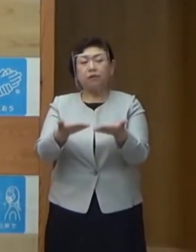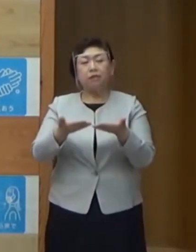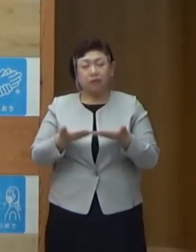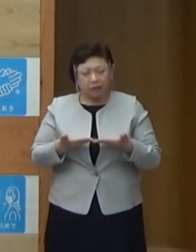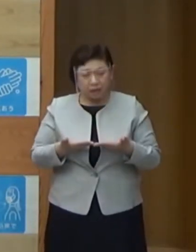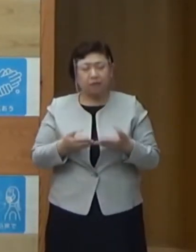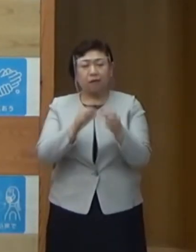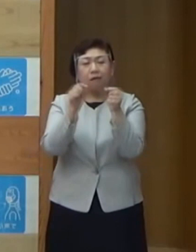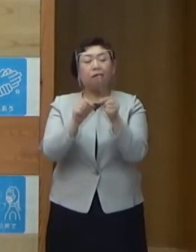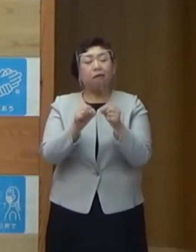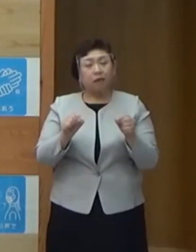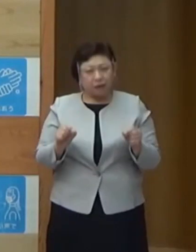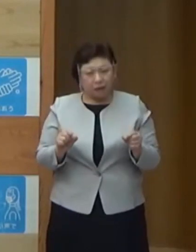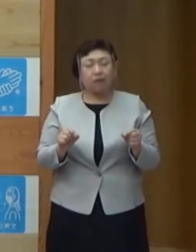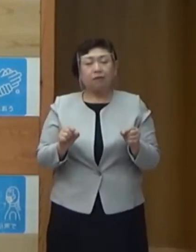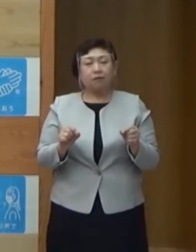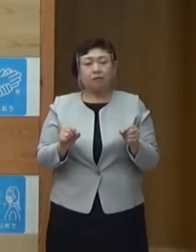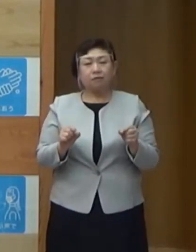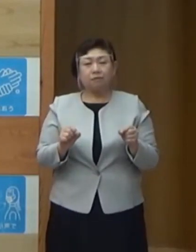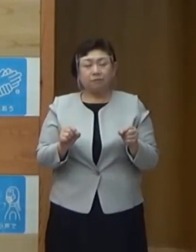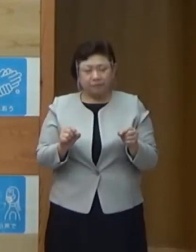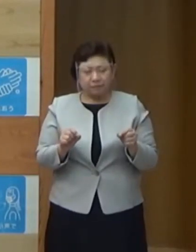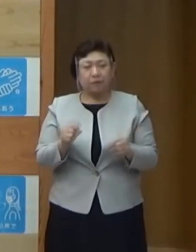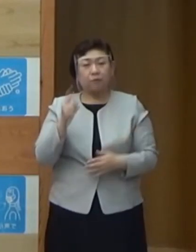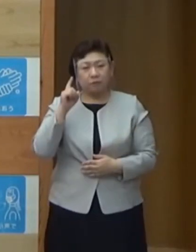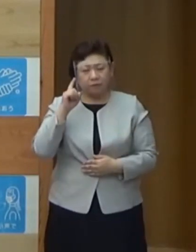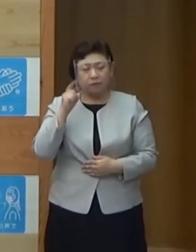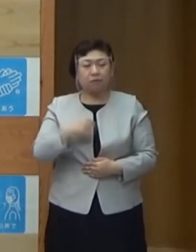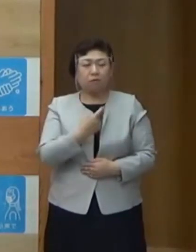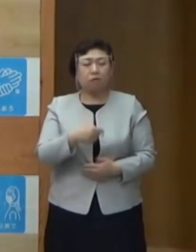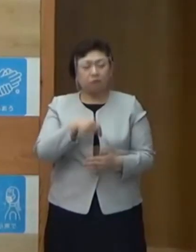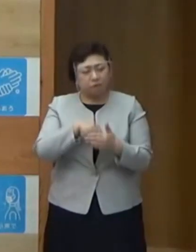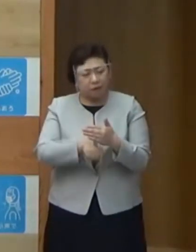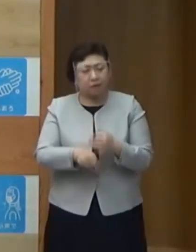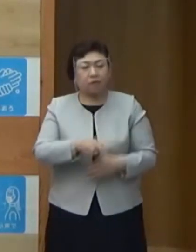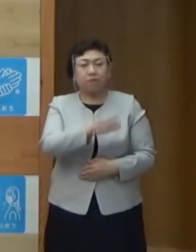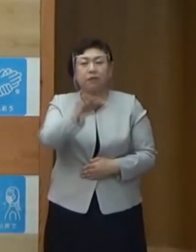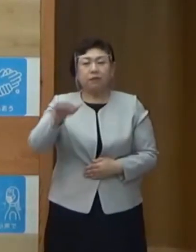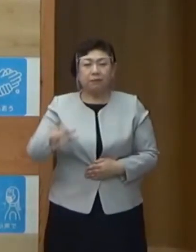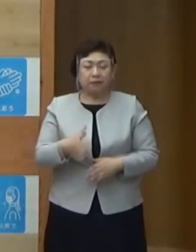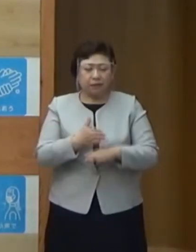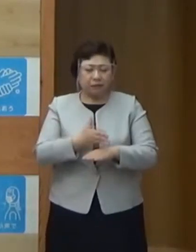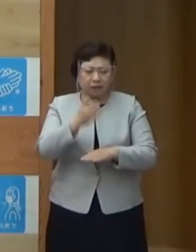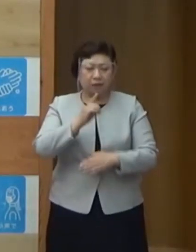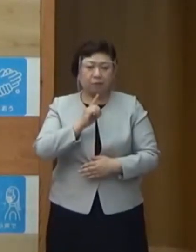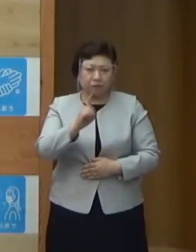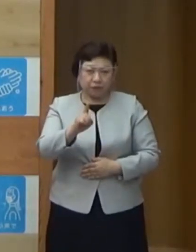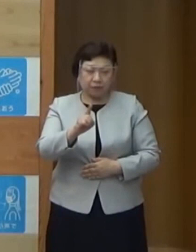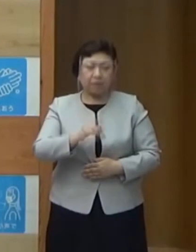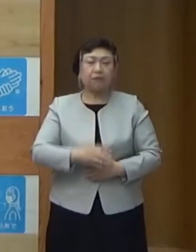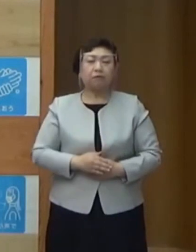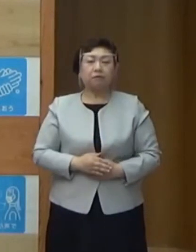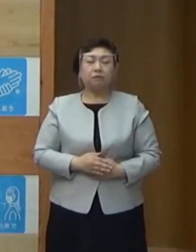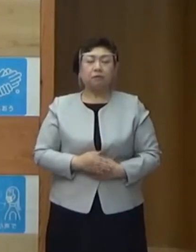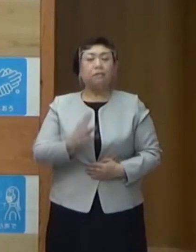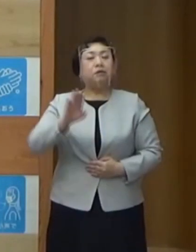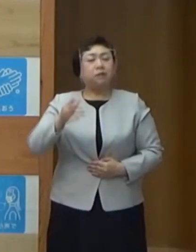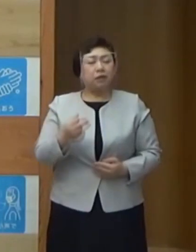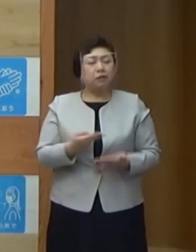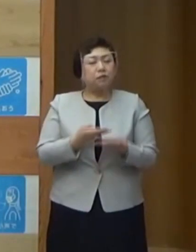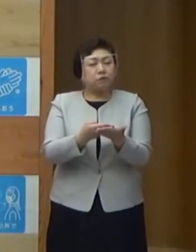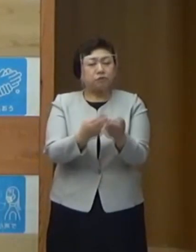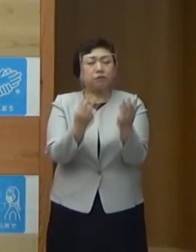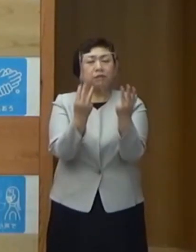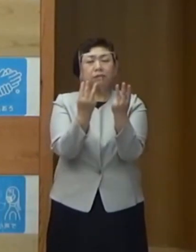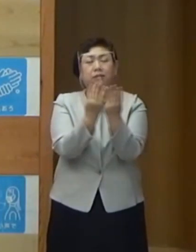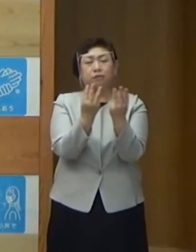賜りました。その賜物であります。心から皆様に感謝を申し上げます。しかしながら入院患